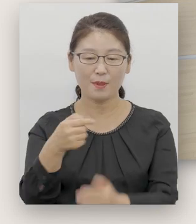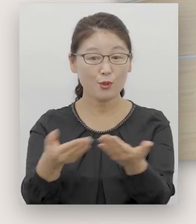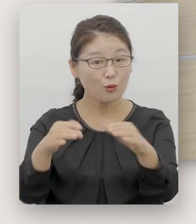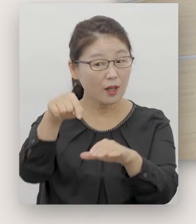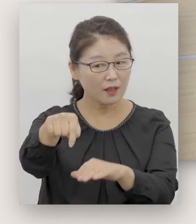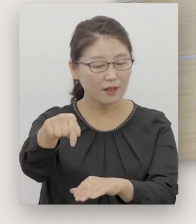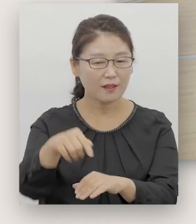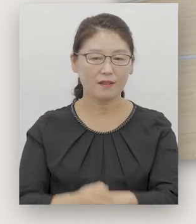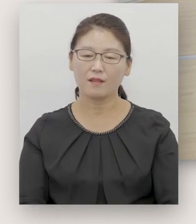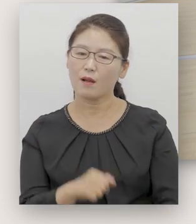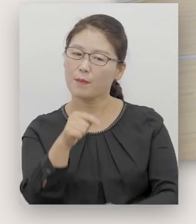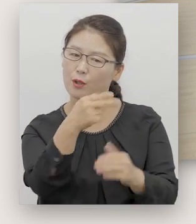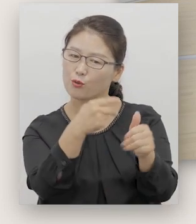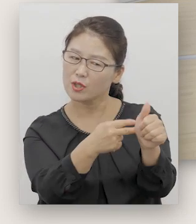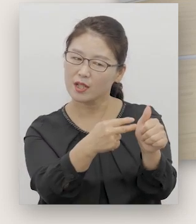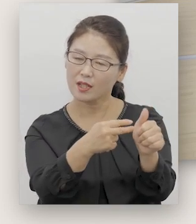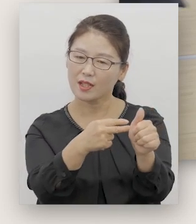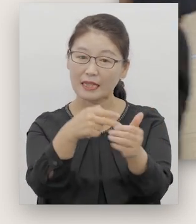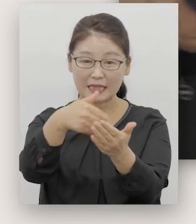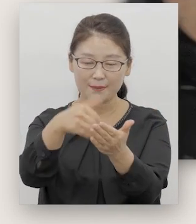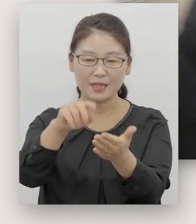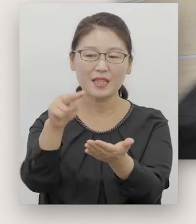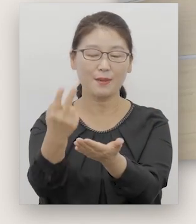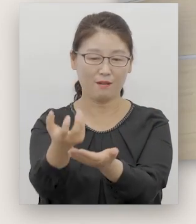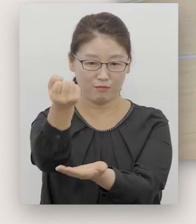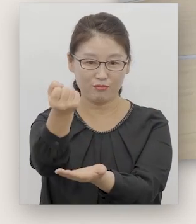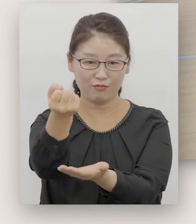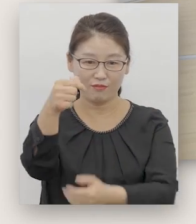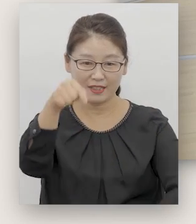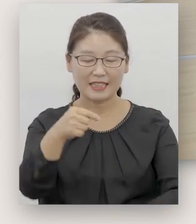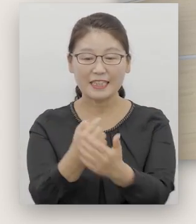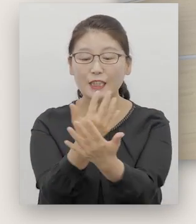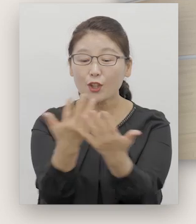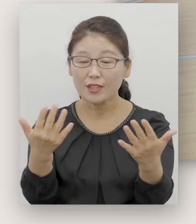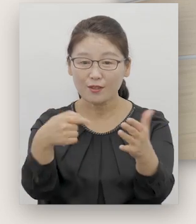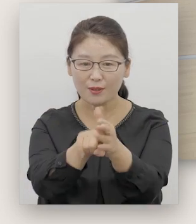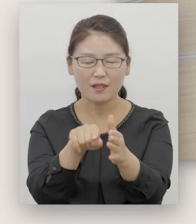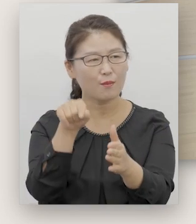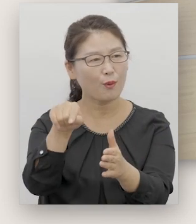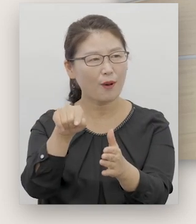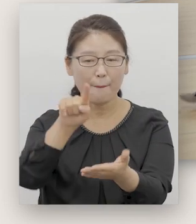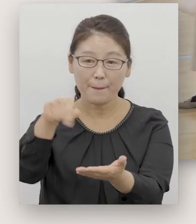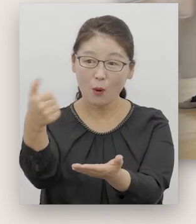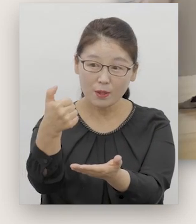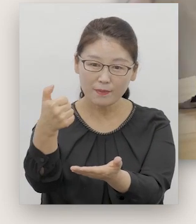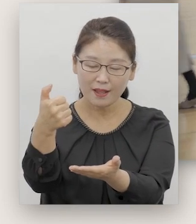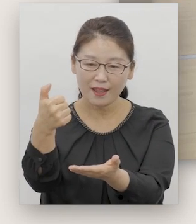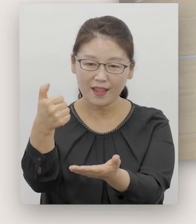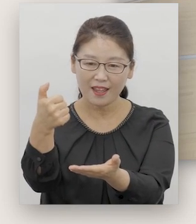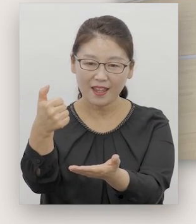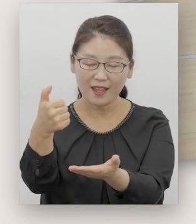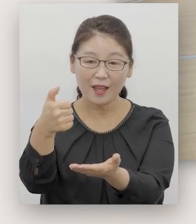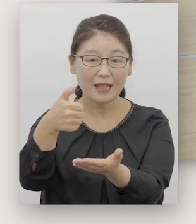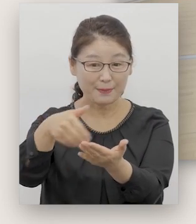200여 점의 소장품을 갖고 있는데 이번 전시를 위해서 150점 정도가 한국으로 들어오게